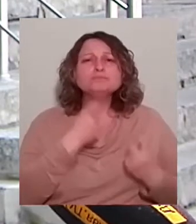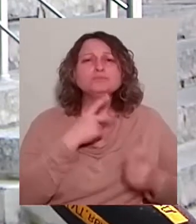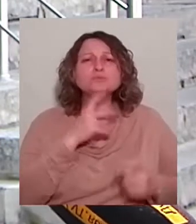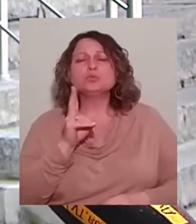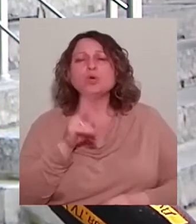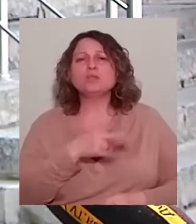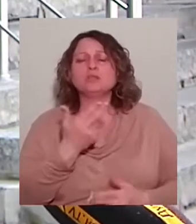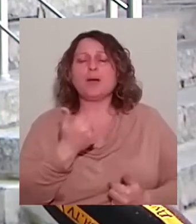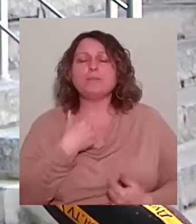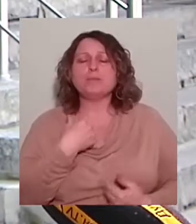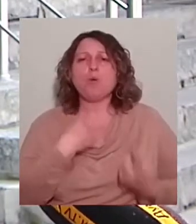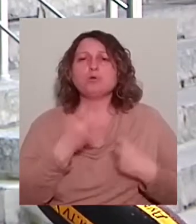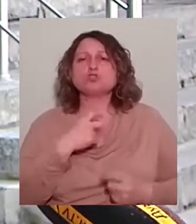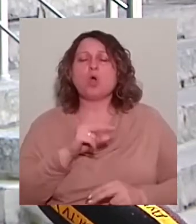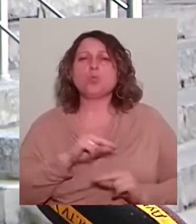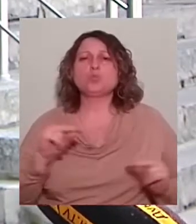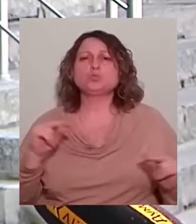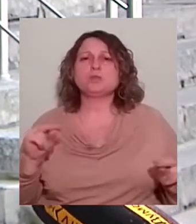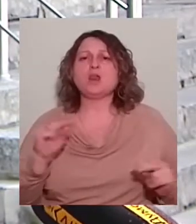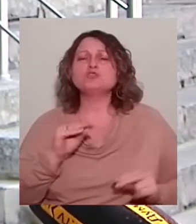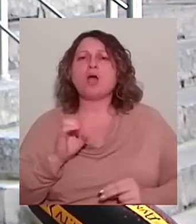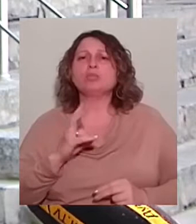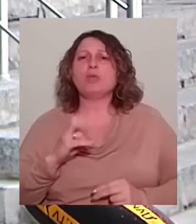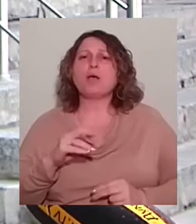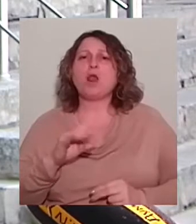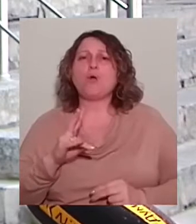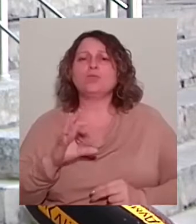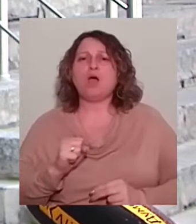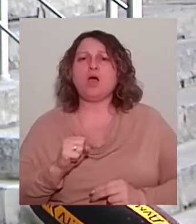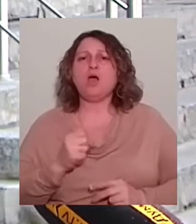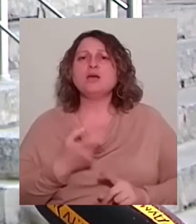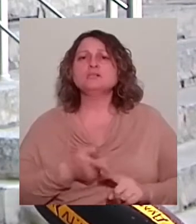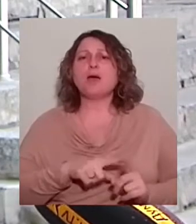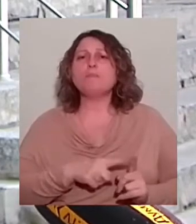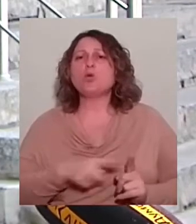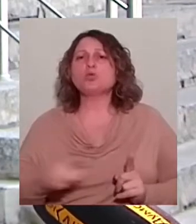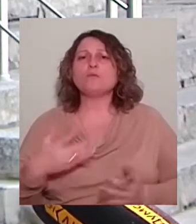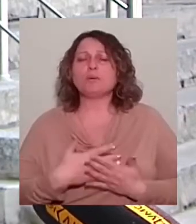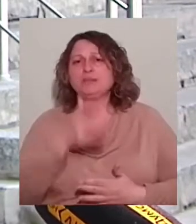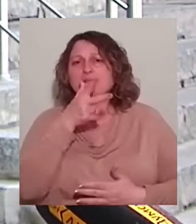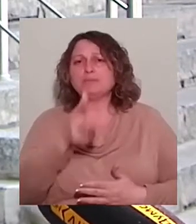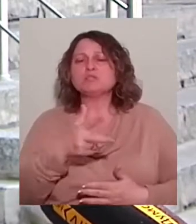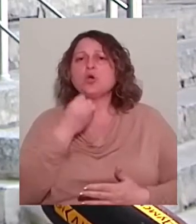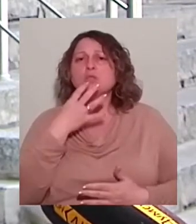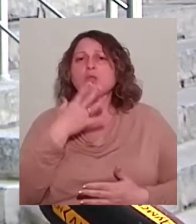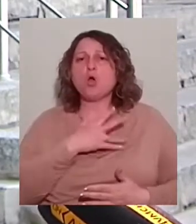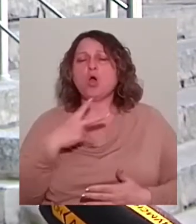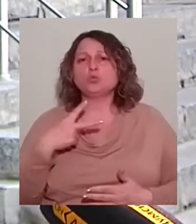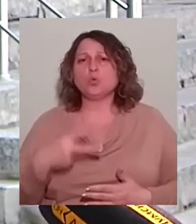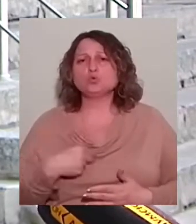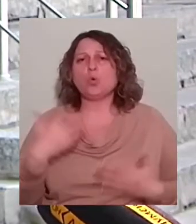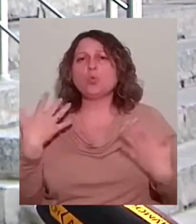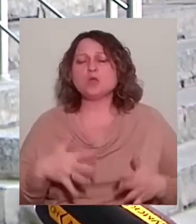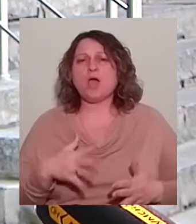каже, да, мене ображає класний керівник Жанна Михайлівна. Це продовжувалося десь 3 місяці. Коли моя дитина в один такий з вечорів, коли